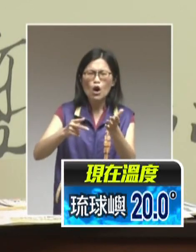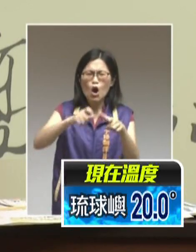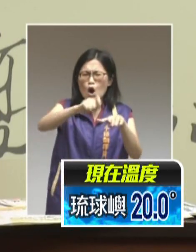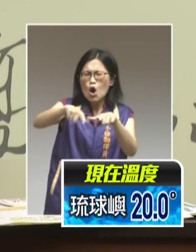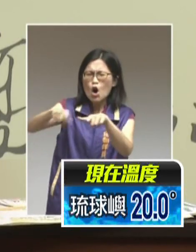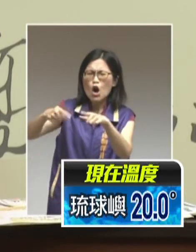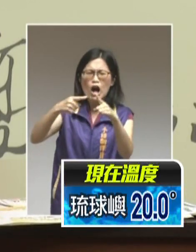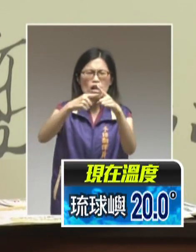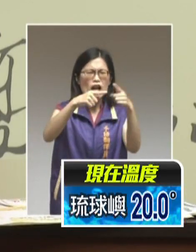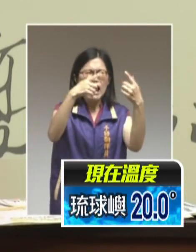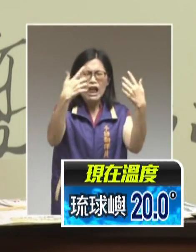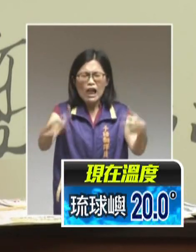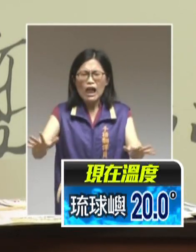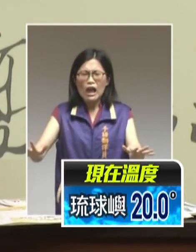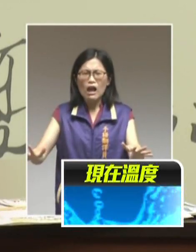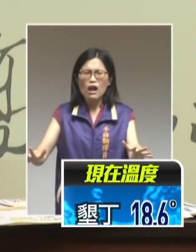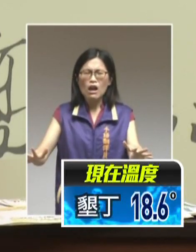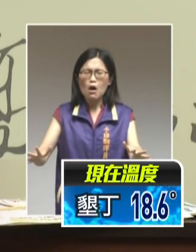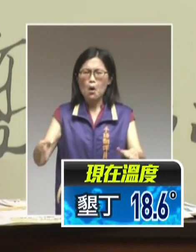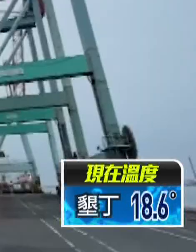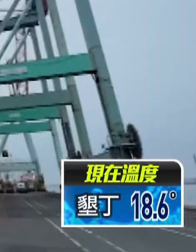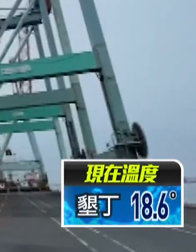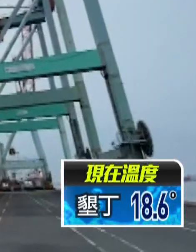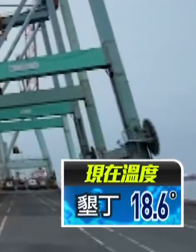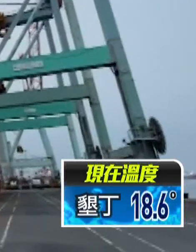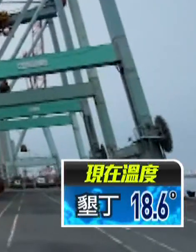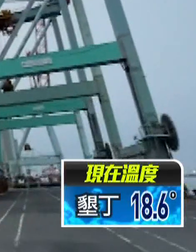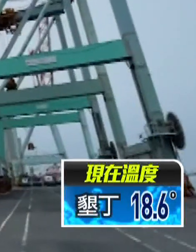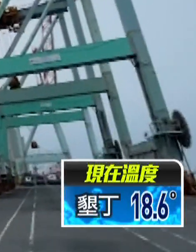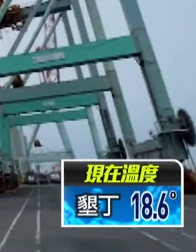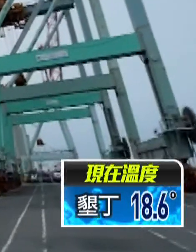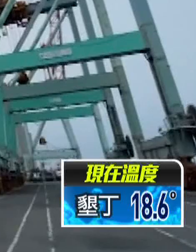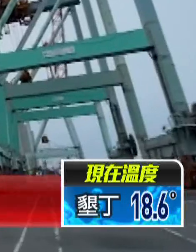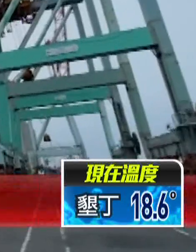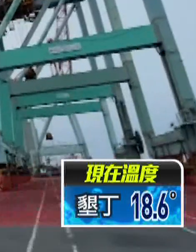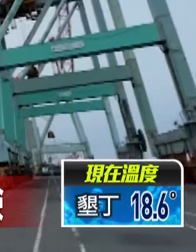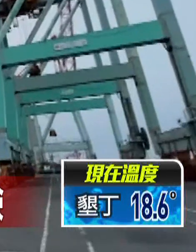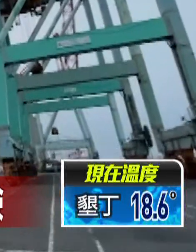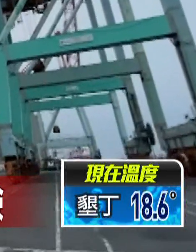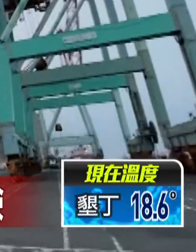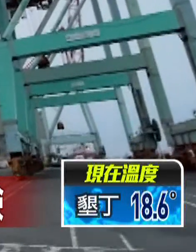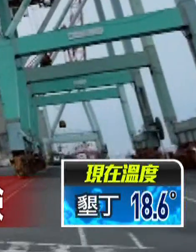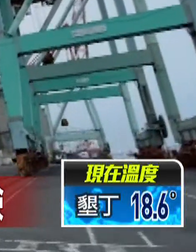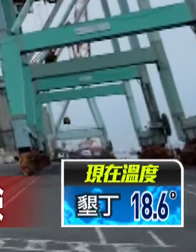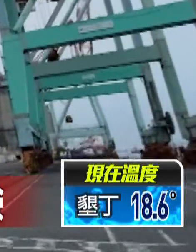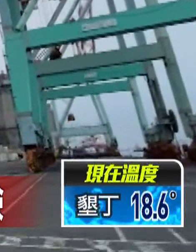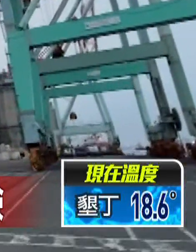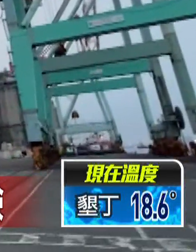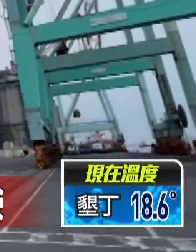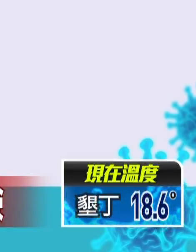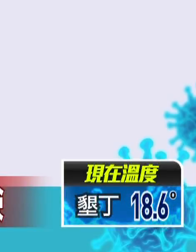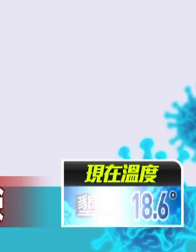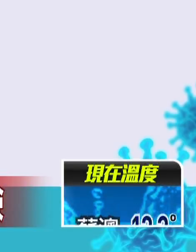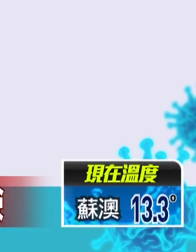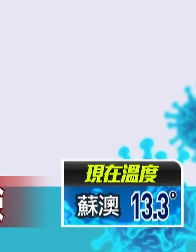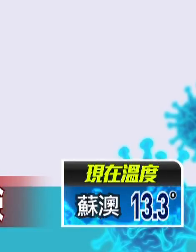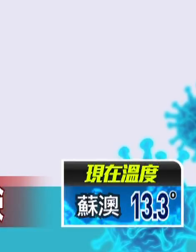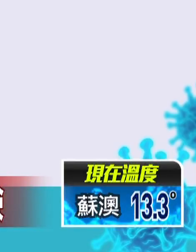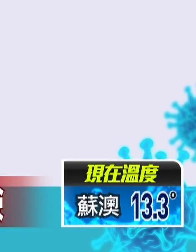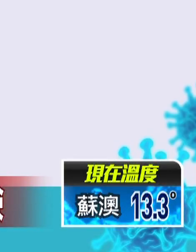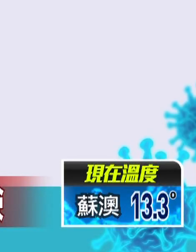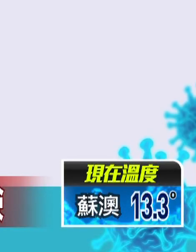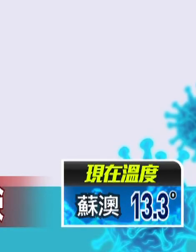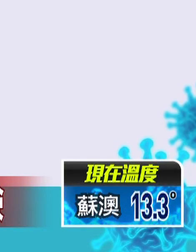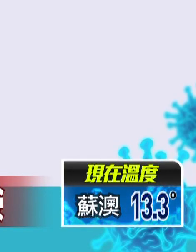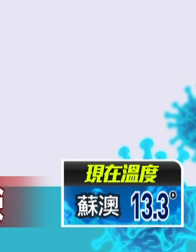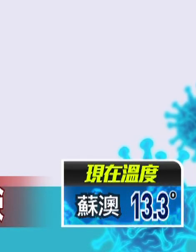人做伙里啊咧做。 风险真的很高，像是高雄新增的10例本土个案，9例就是高雄港群聚案延